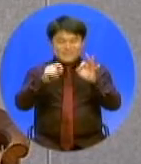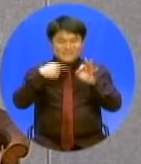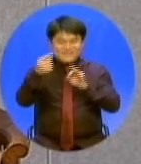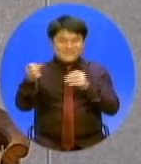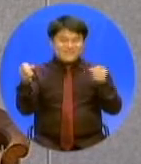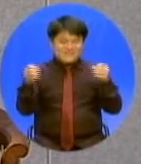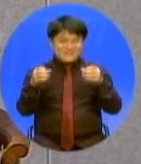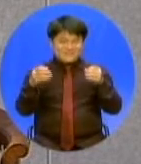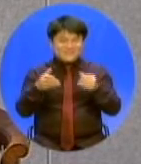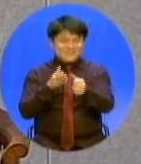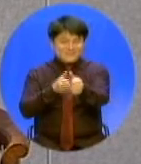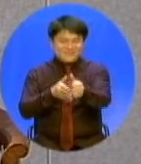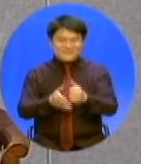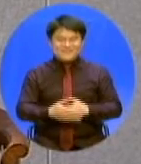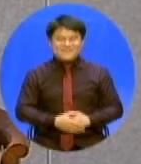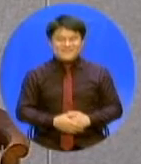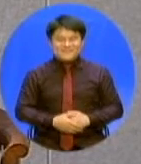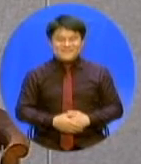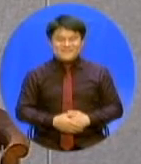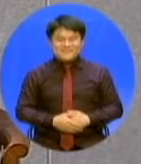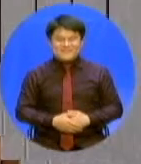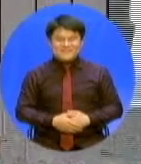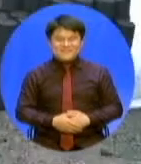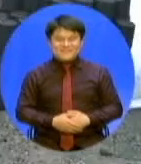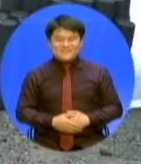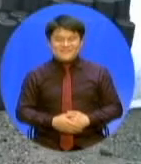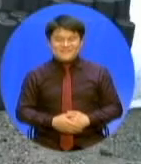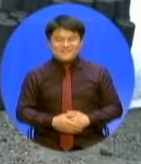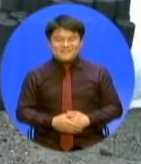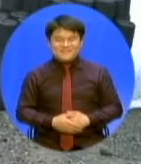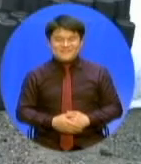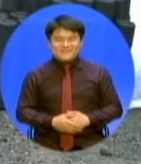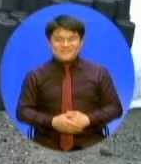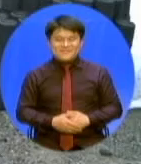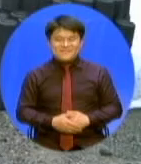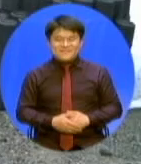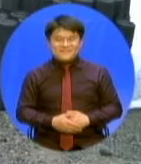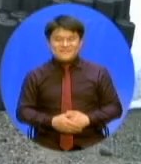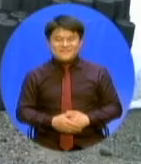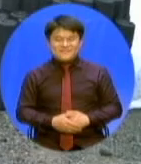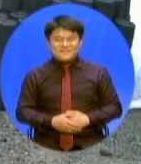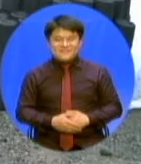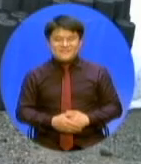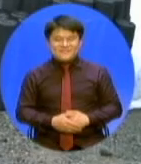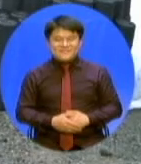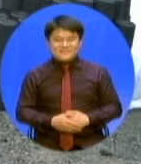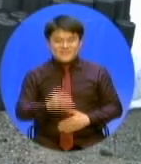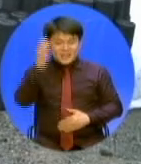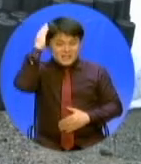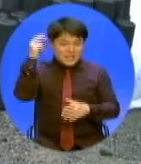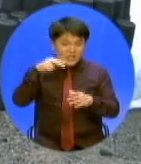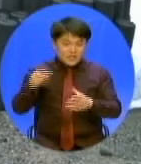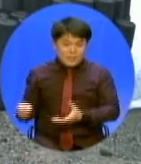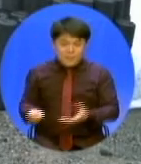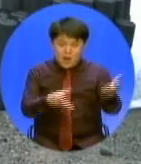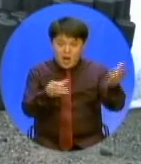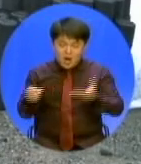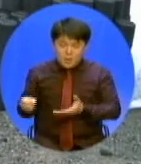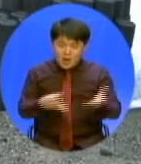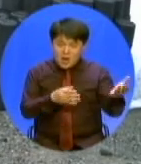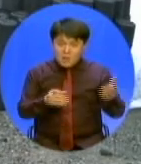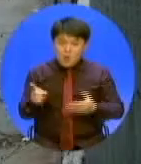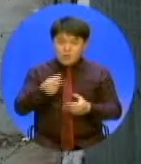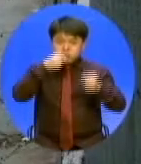화면을 보면서 또 예. 대화 나누죠. 예. 네. 와, 연탄 배달하는 이런 장면인데